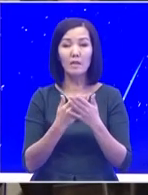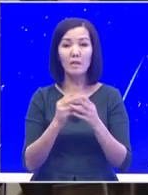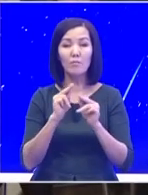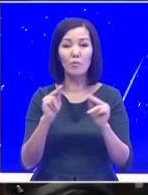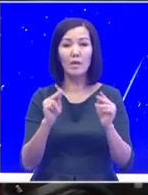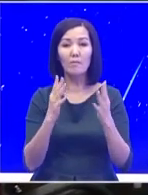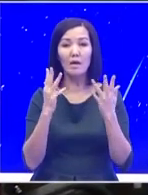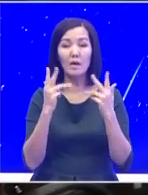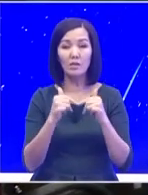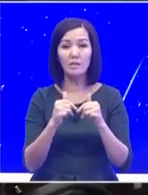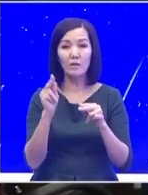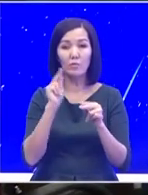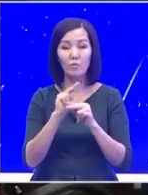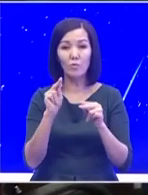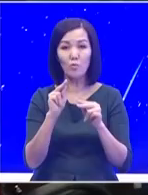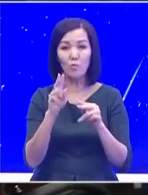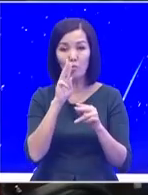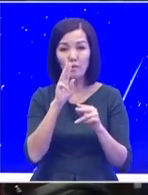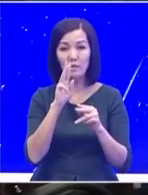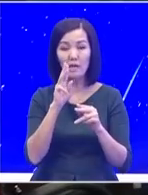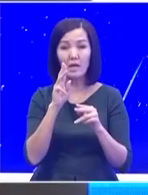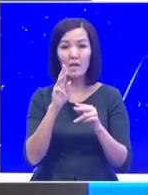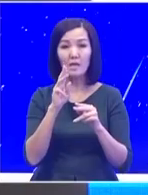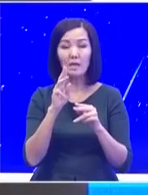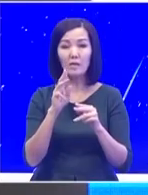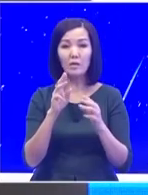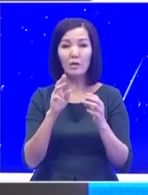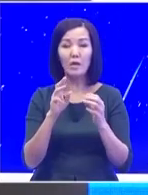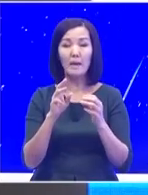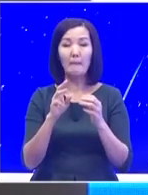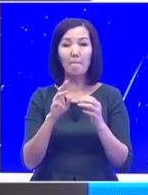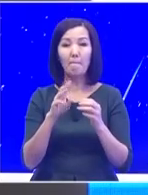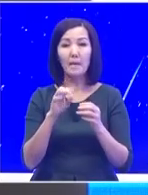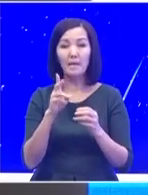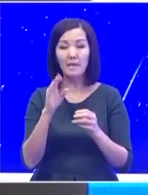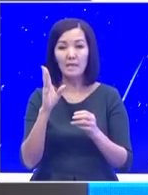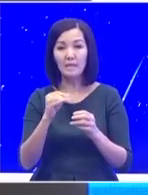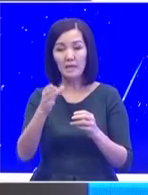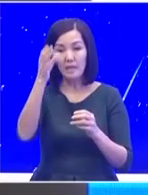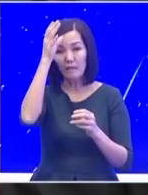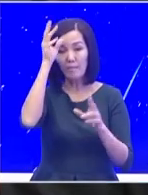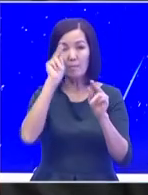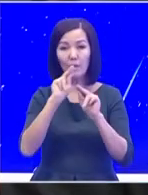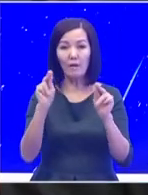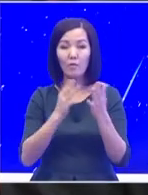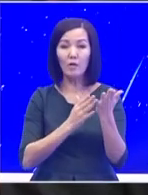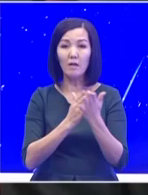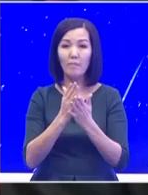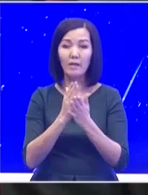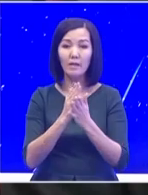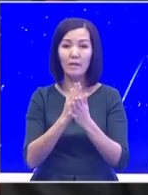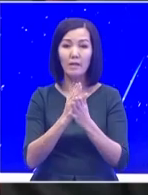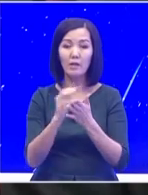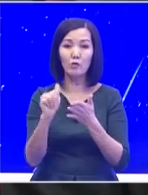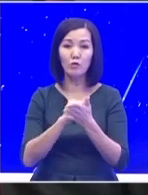сол бойынша еңбекақы көбеюі қажет деді Айгүл Мақсатқызы. Тағы магистратураның ғылыми педагогикалық бағыты бойынша дипломы бар